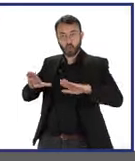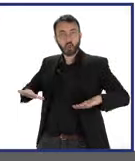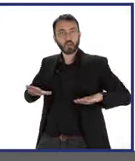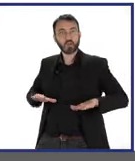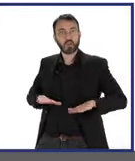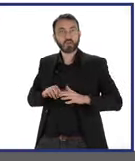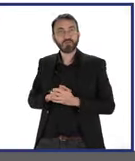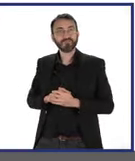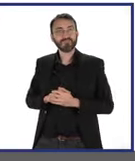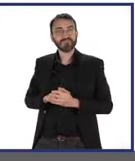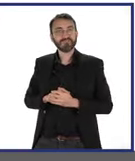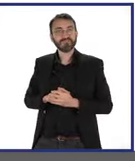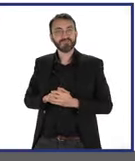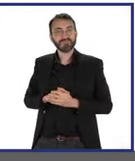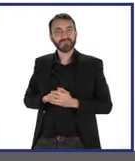la lunette des toilettes.